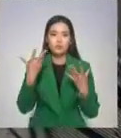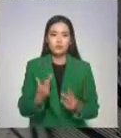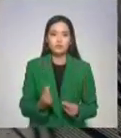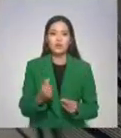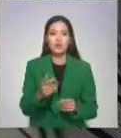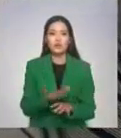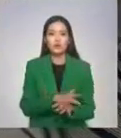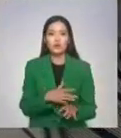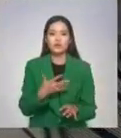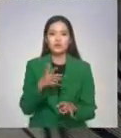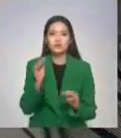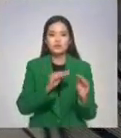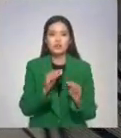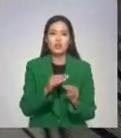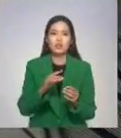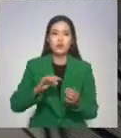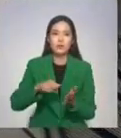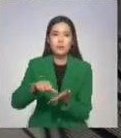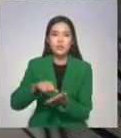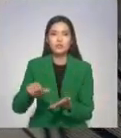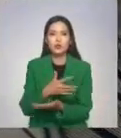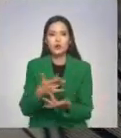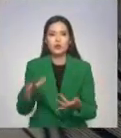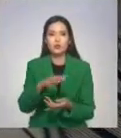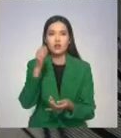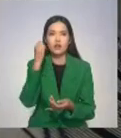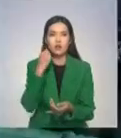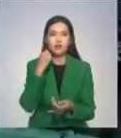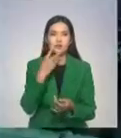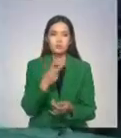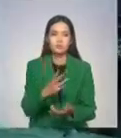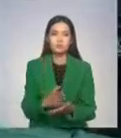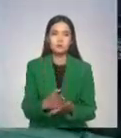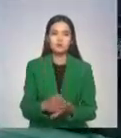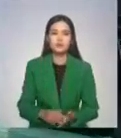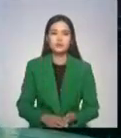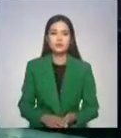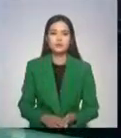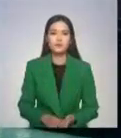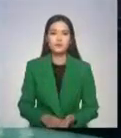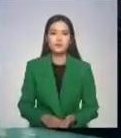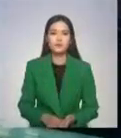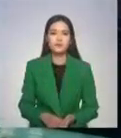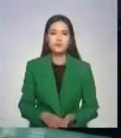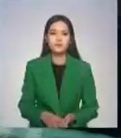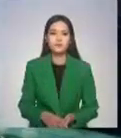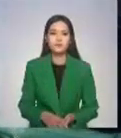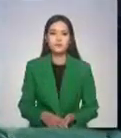бетіндегі асфальт пен астындағы бетон тіреуіштер әбден тозған көрінеді. Мына бұл көпірмен